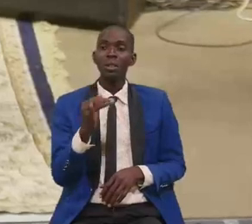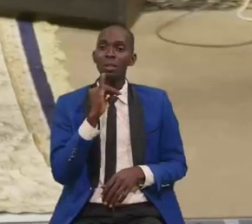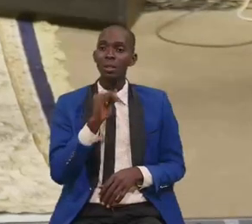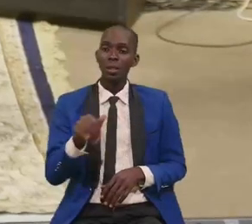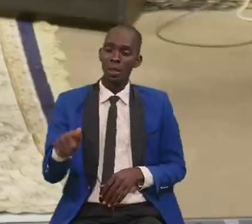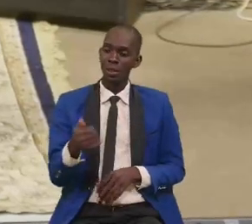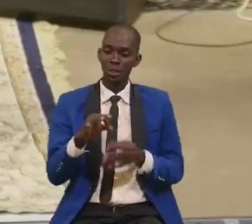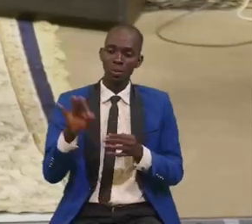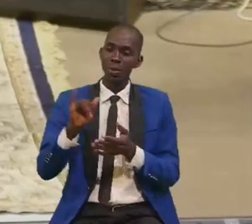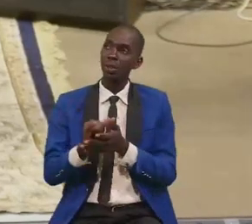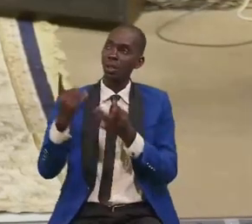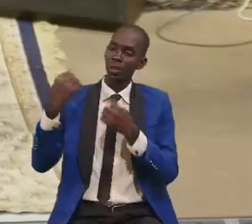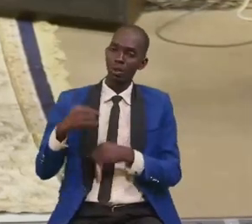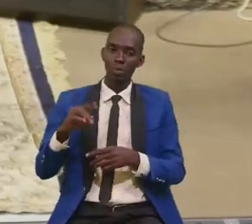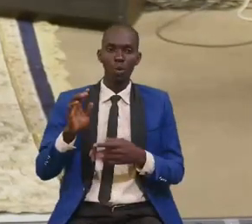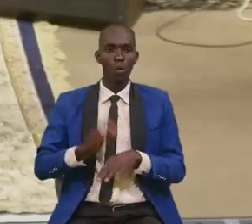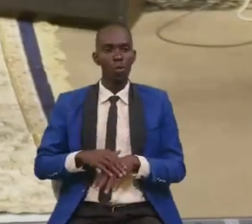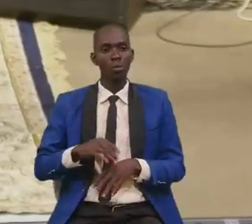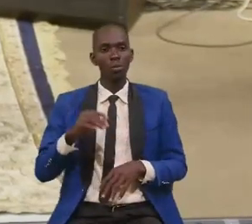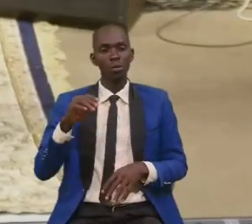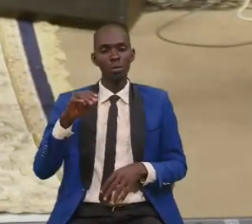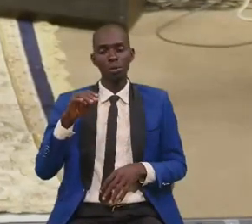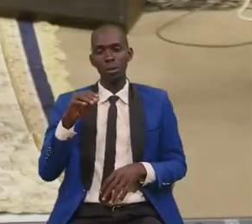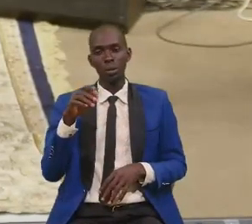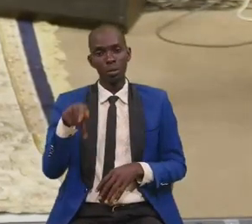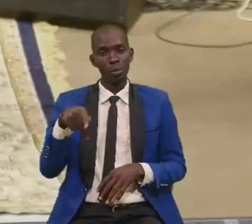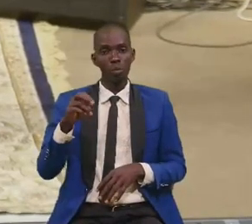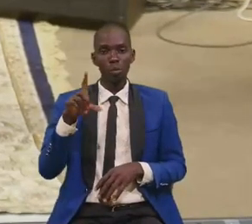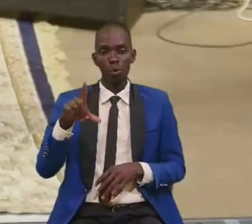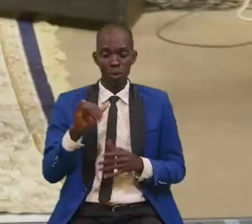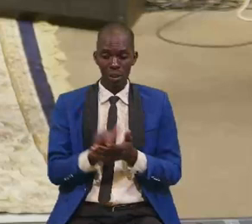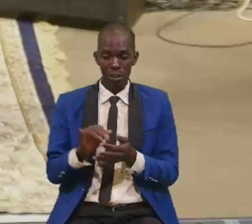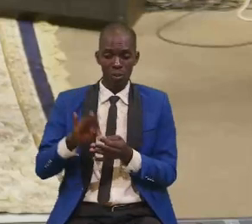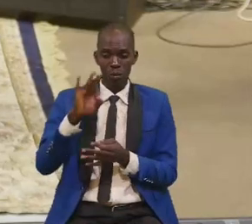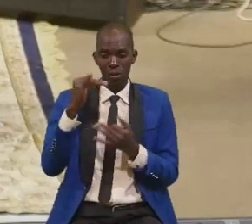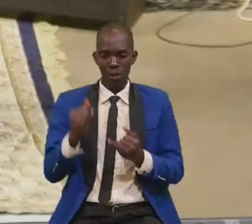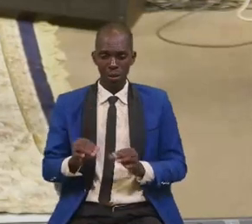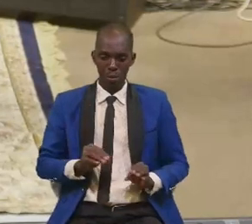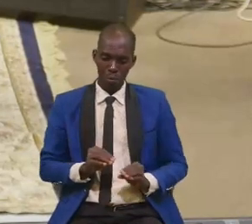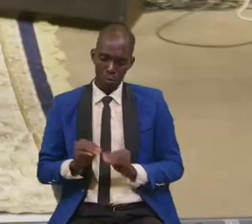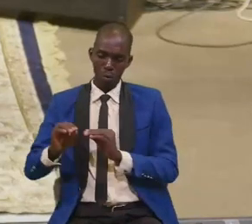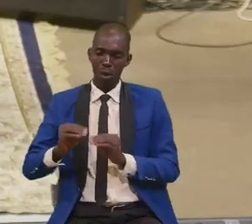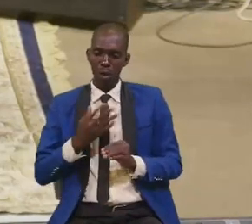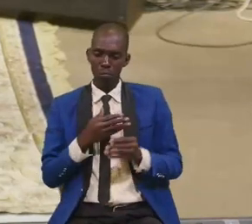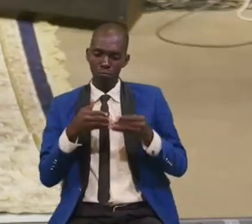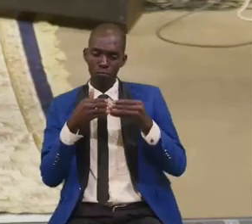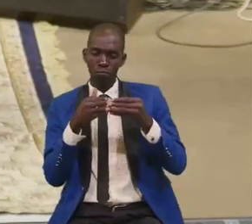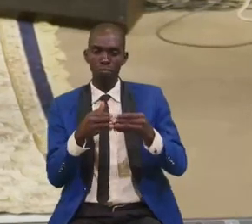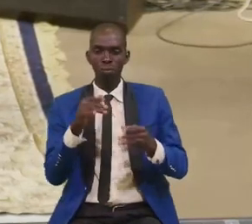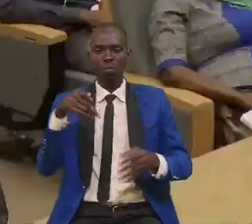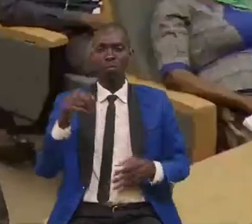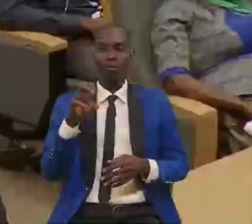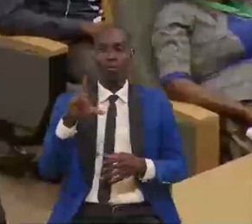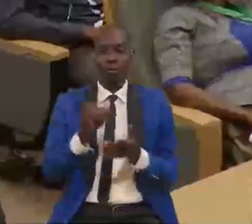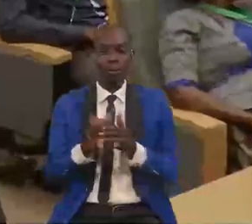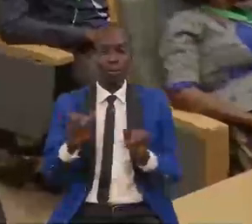Paul. Et hors de lui, c'est cet esprit qui le bouge et qui le dirige. Cet esprit viendra sur